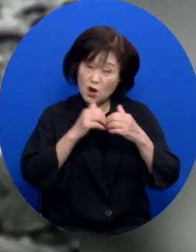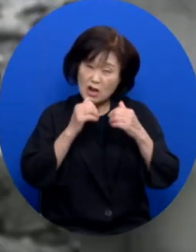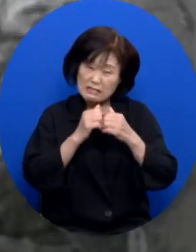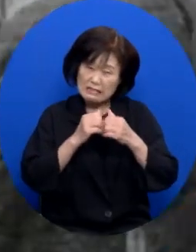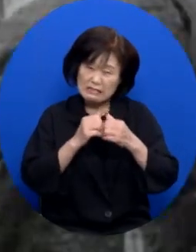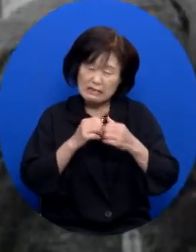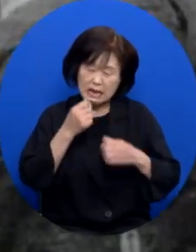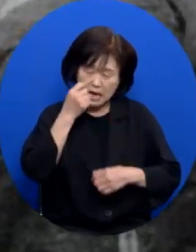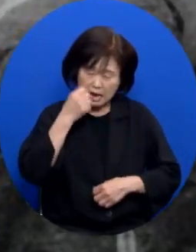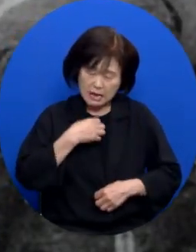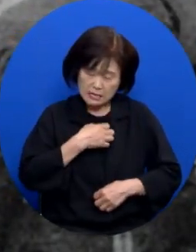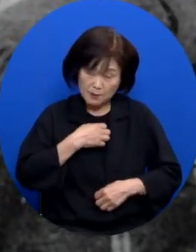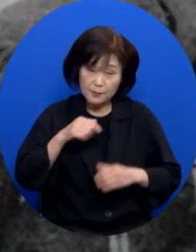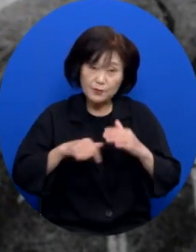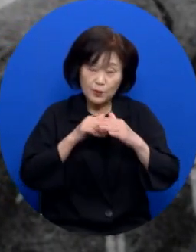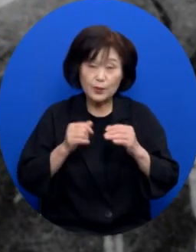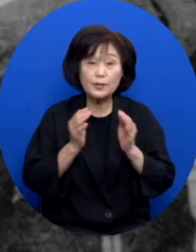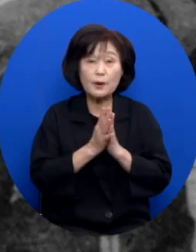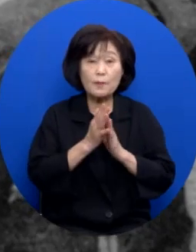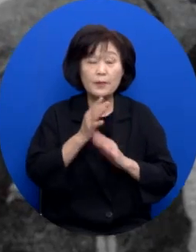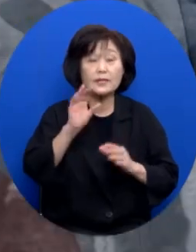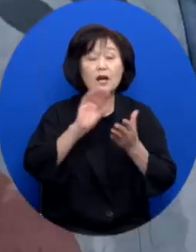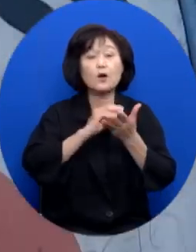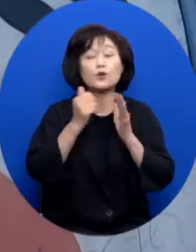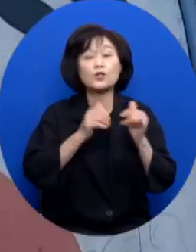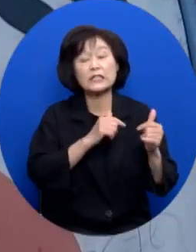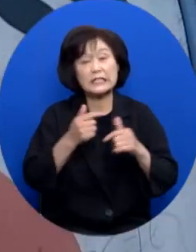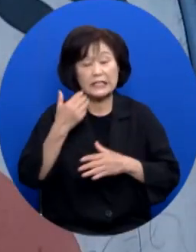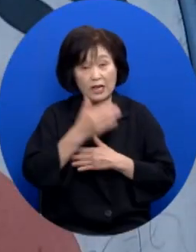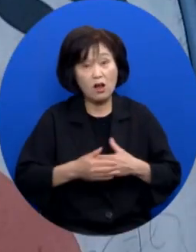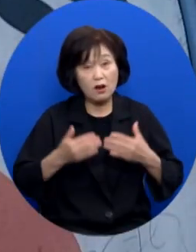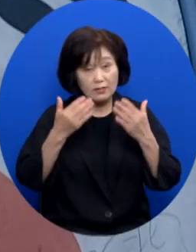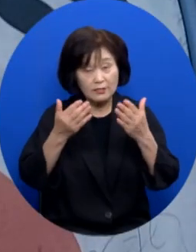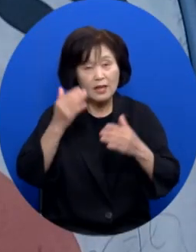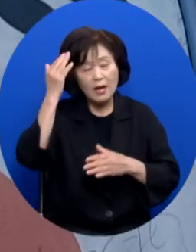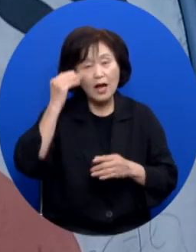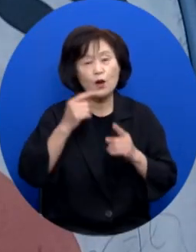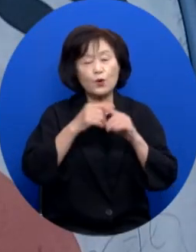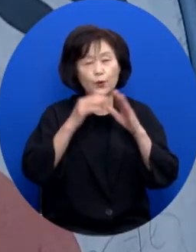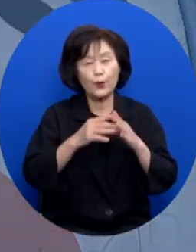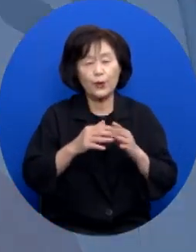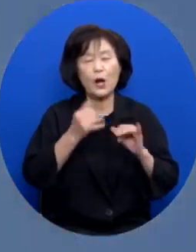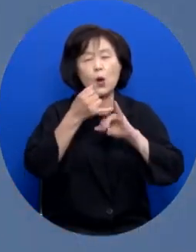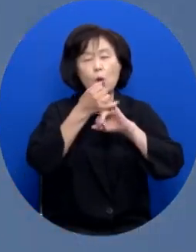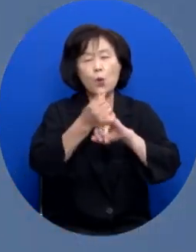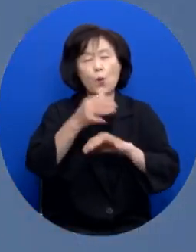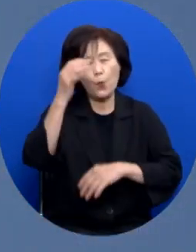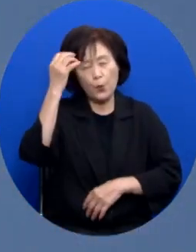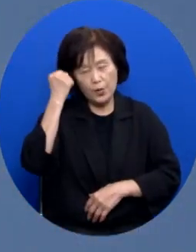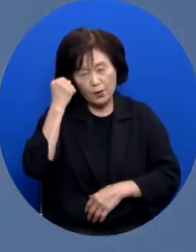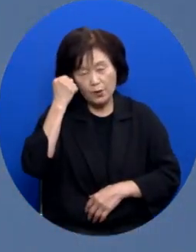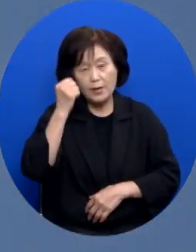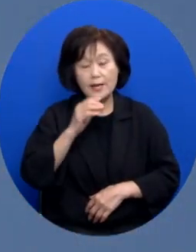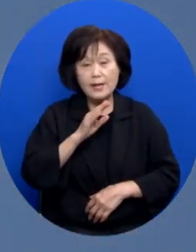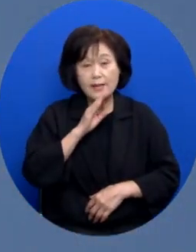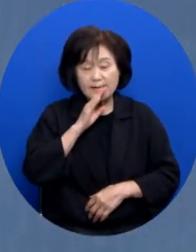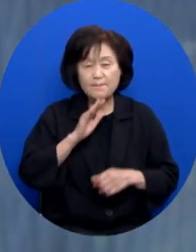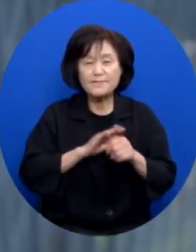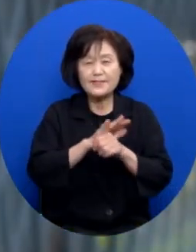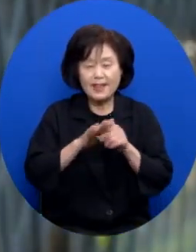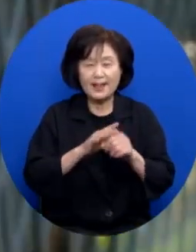비극 속에서도 빛난 그리스도인들의 헌신 한국 교회가 기억해야 할 참된 사랑의